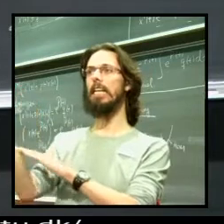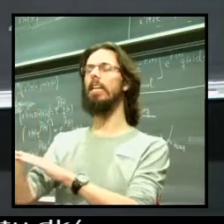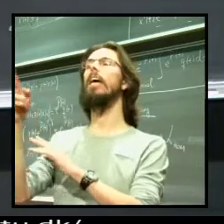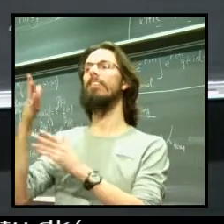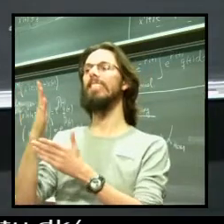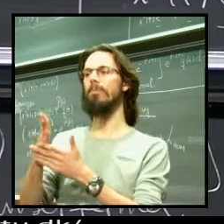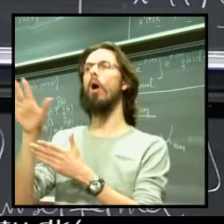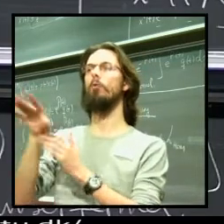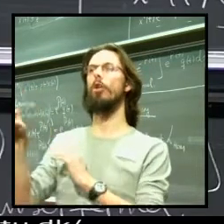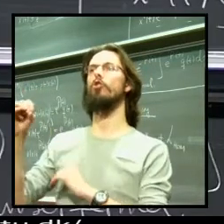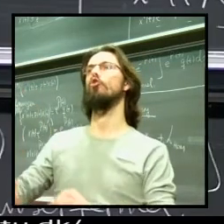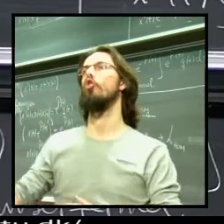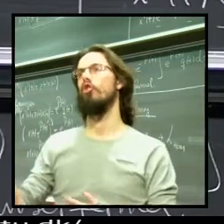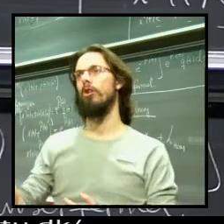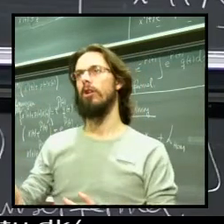sikre på, at I får 0.